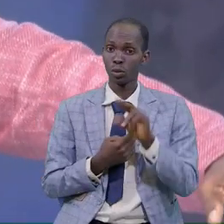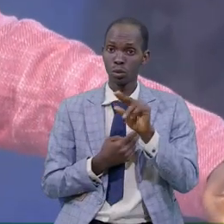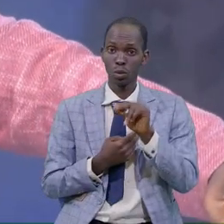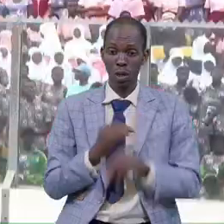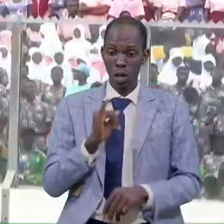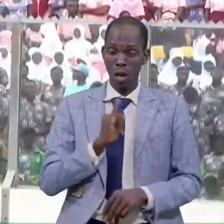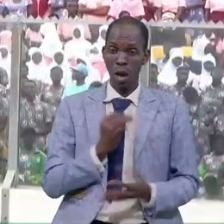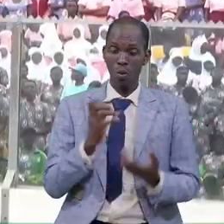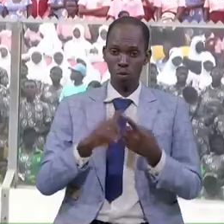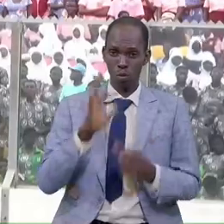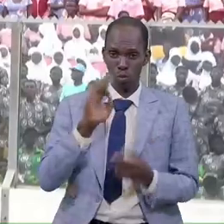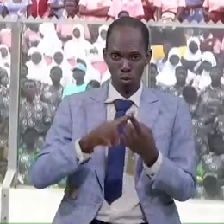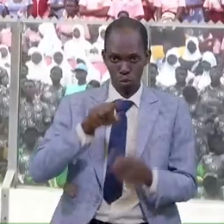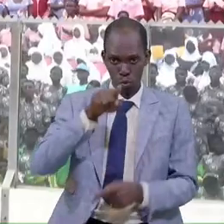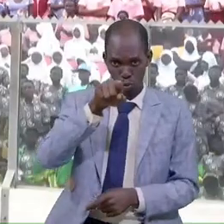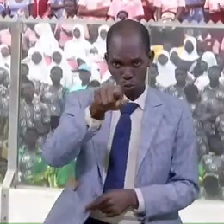C'est à toi que je veux prêcher.